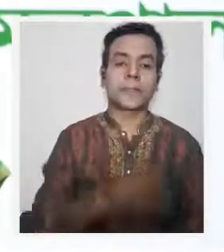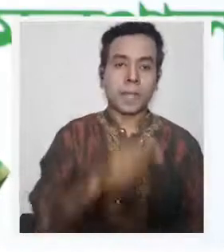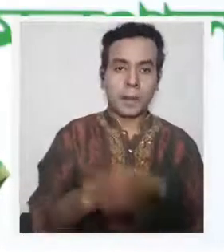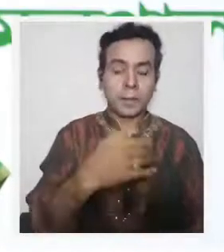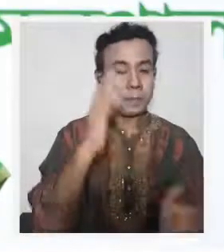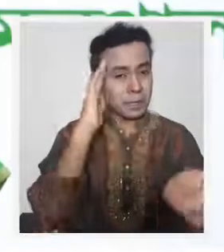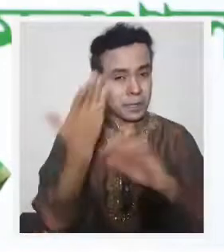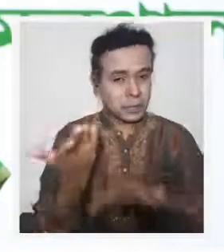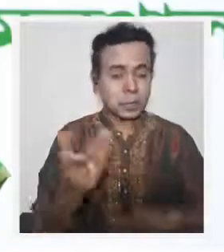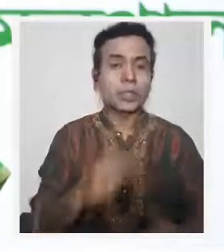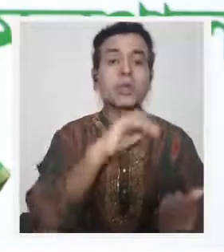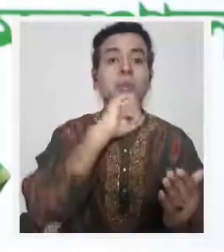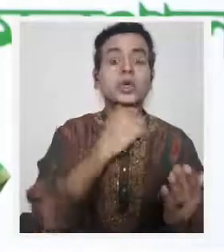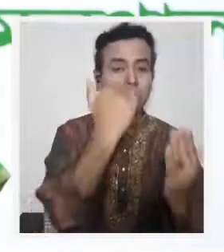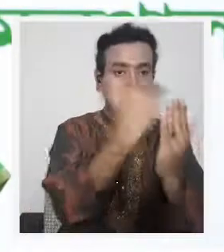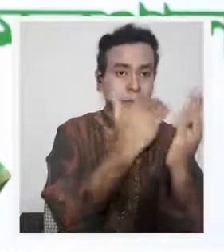হার